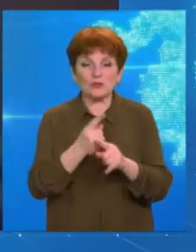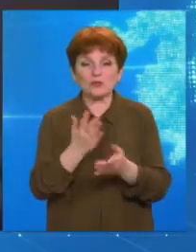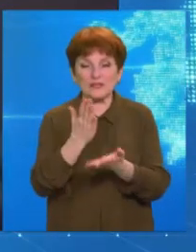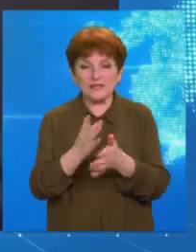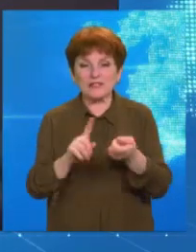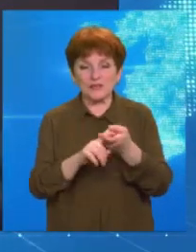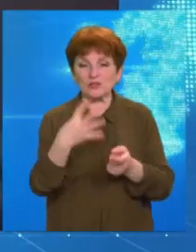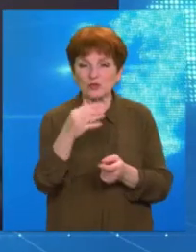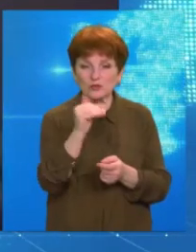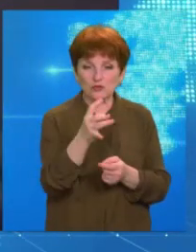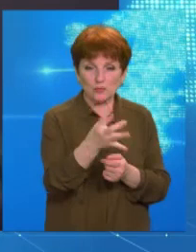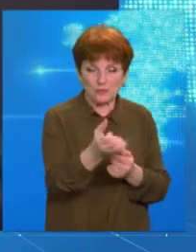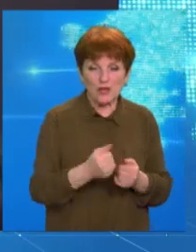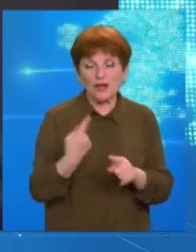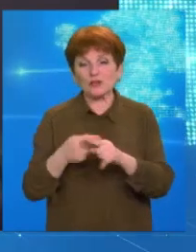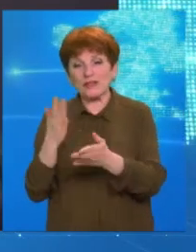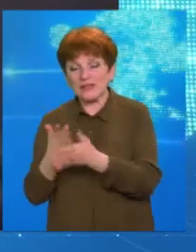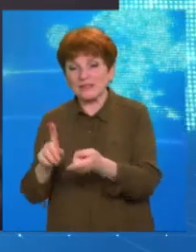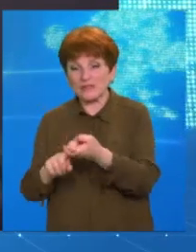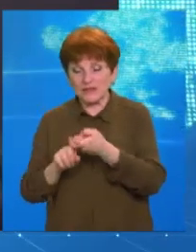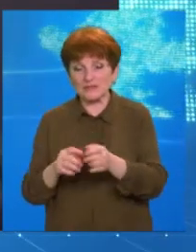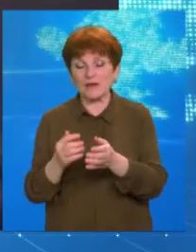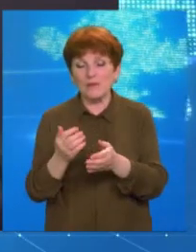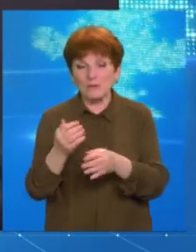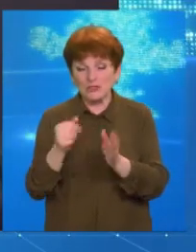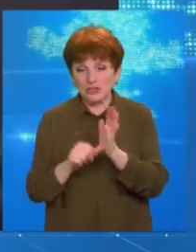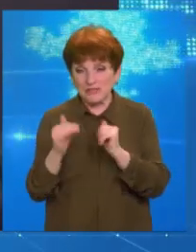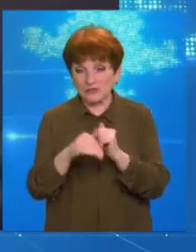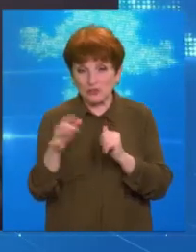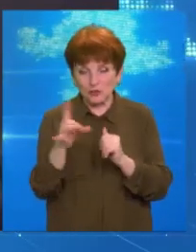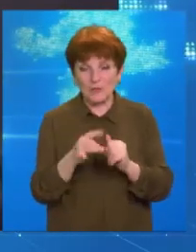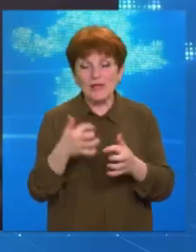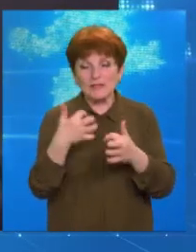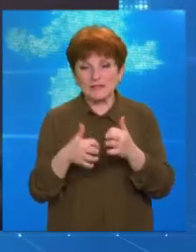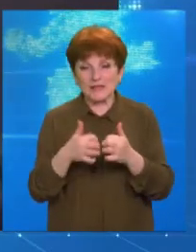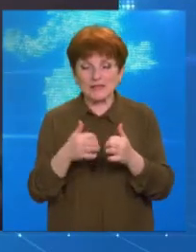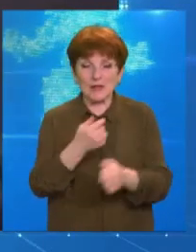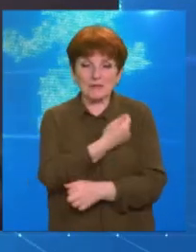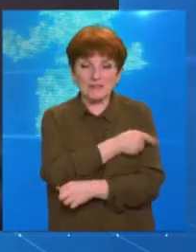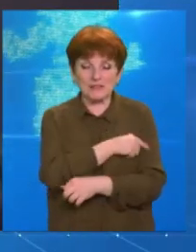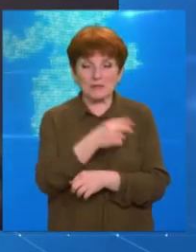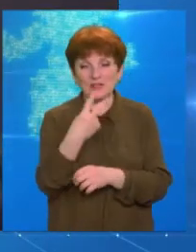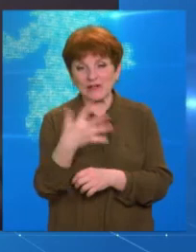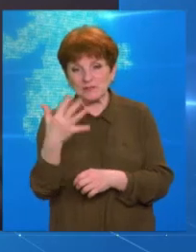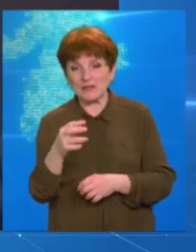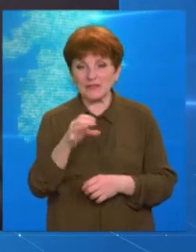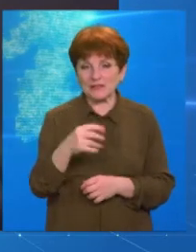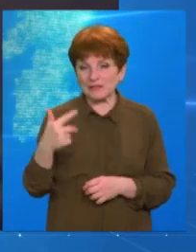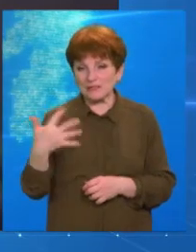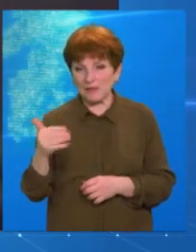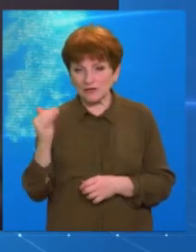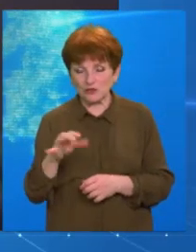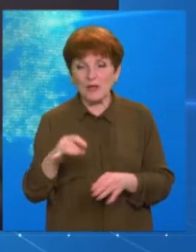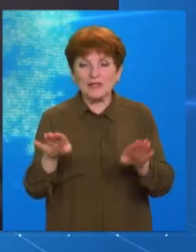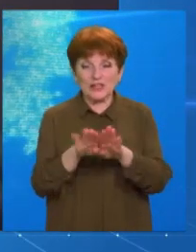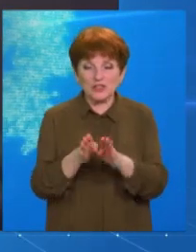– 40 тысяч рублей, в которых зарегистрирован коронавирус – 60 тысяч. Средний медперсонал – 25 и 35 тысяч рублей. Такие